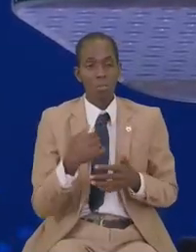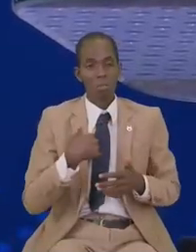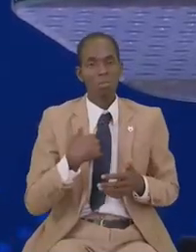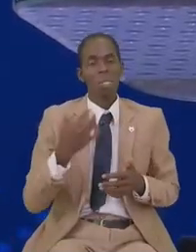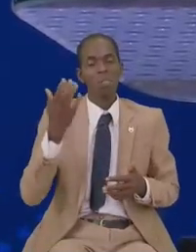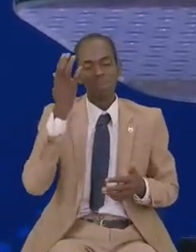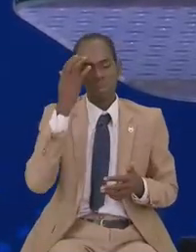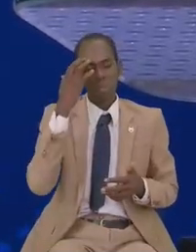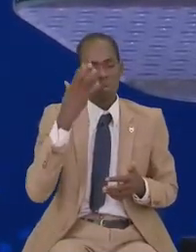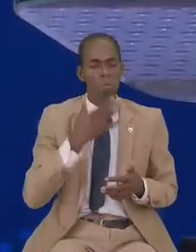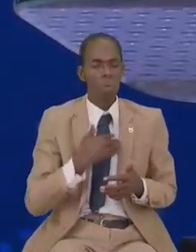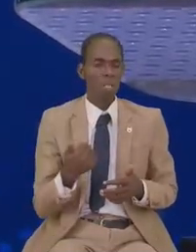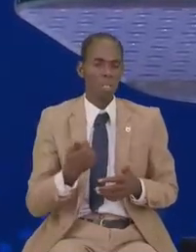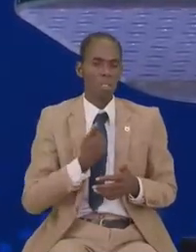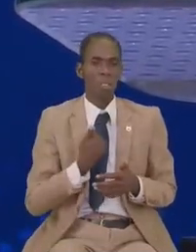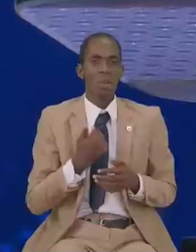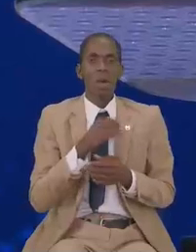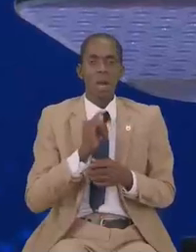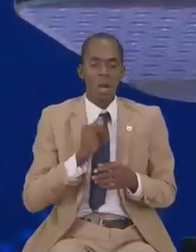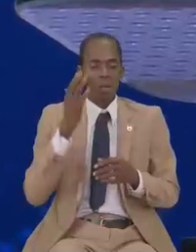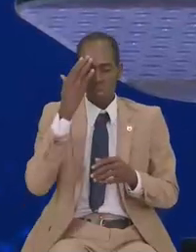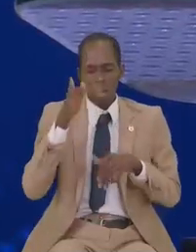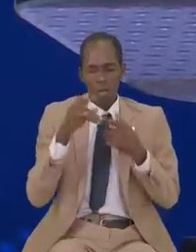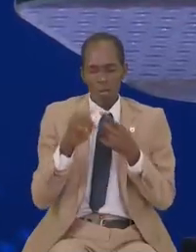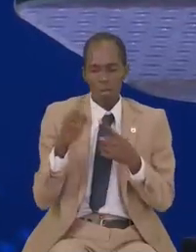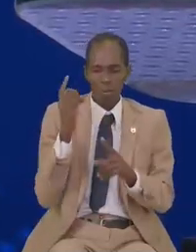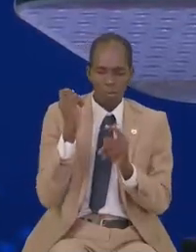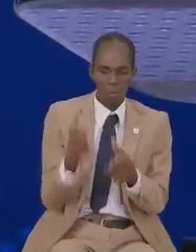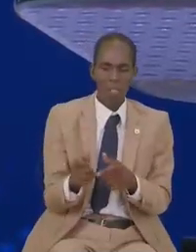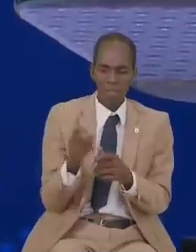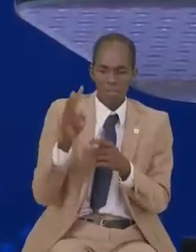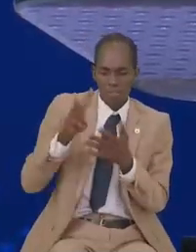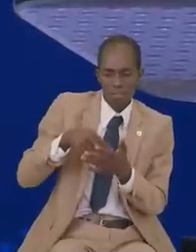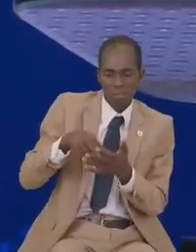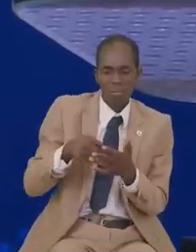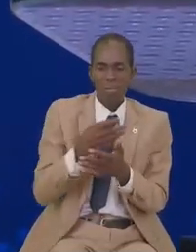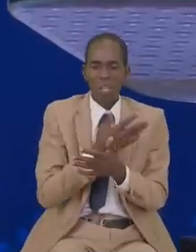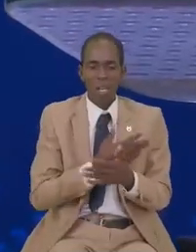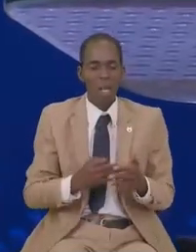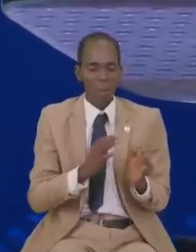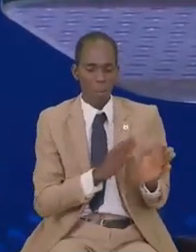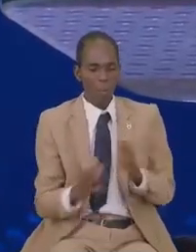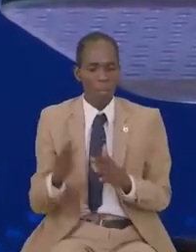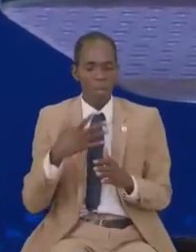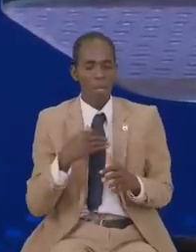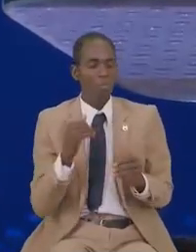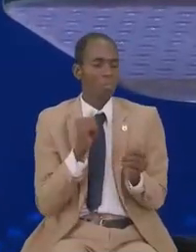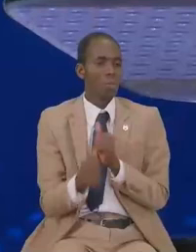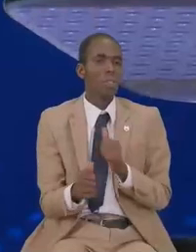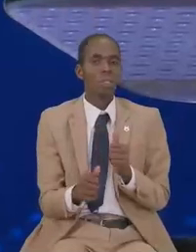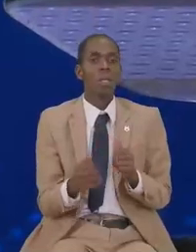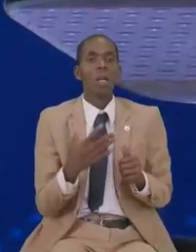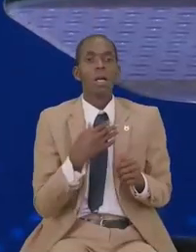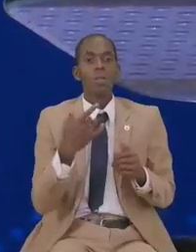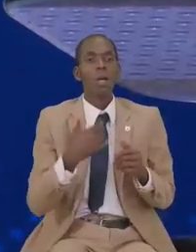bon cerveau et lorsque l'examen s'approche, je vais lire vite et puis je vais réussir. Et puis